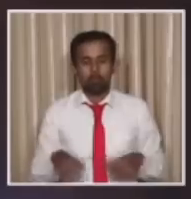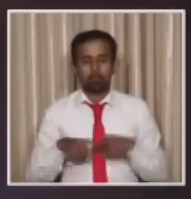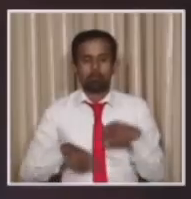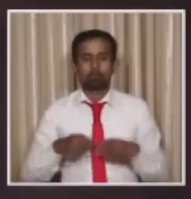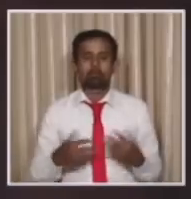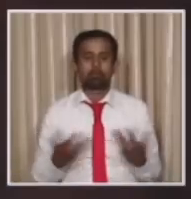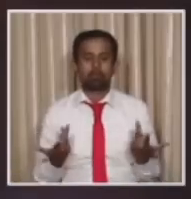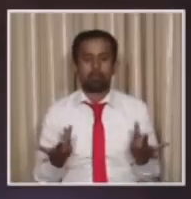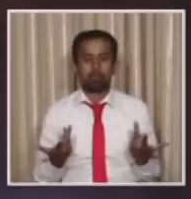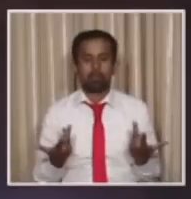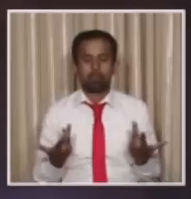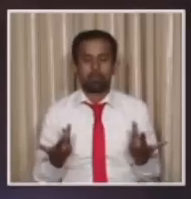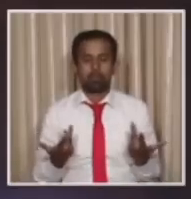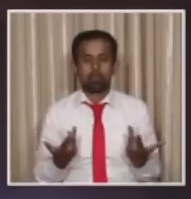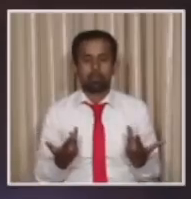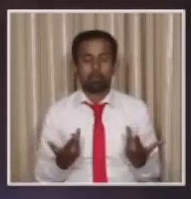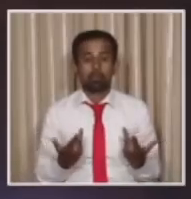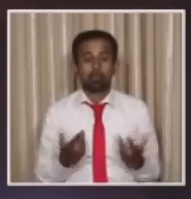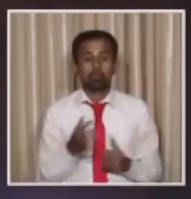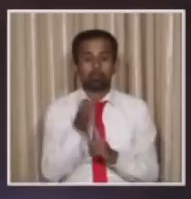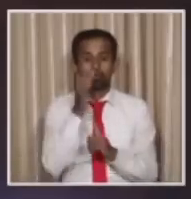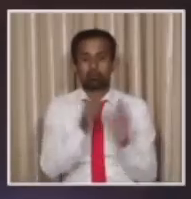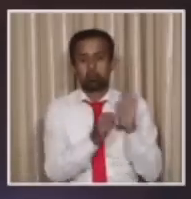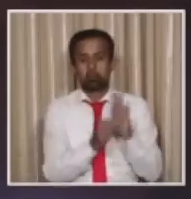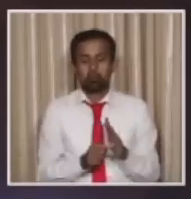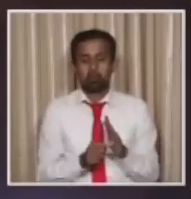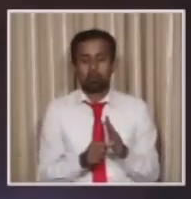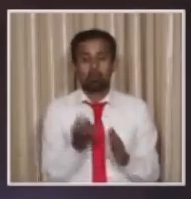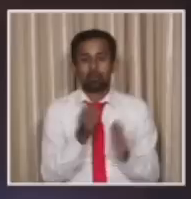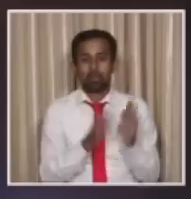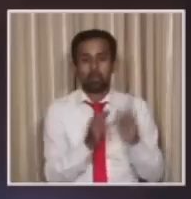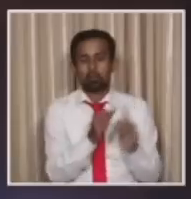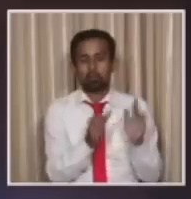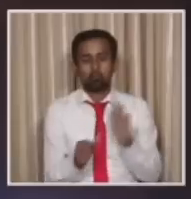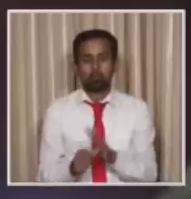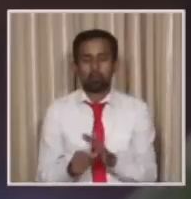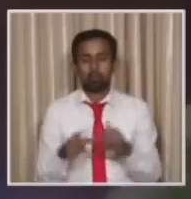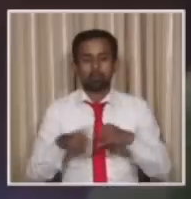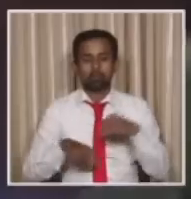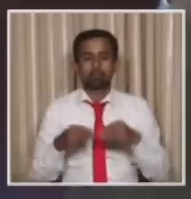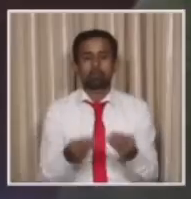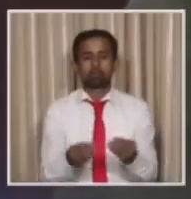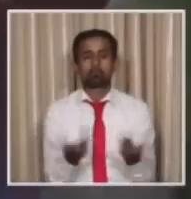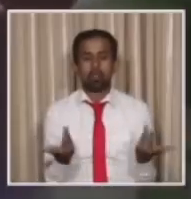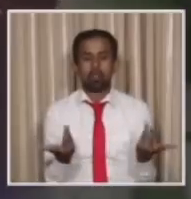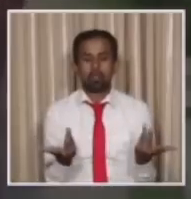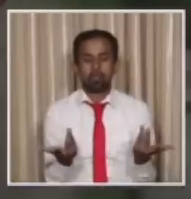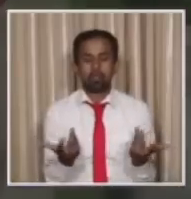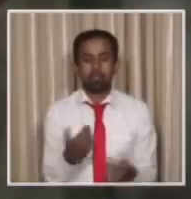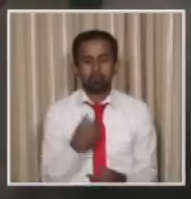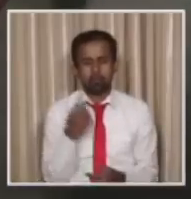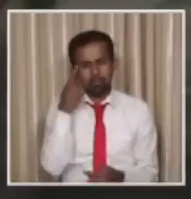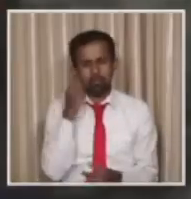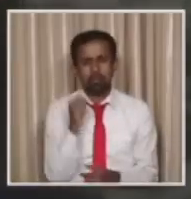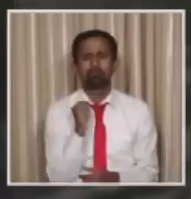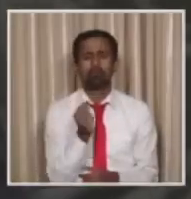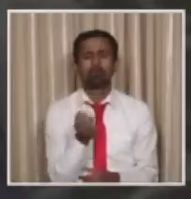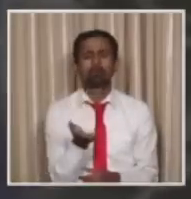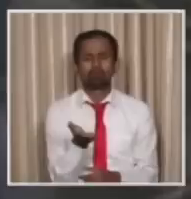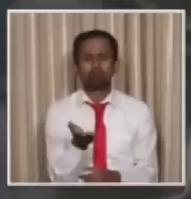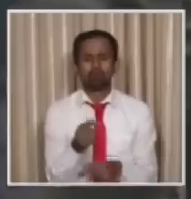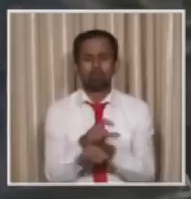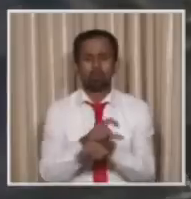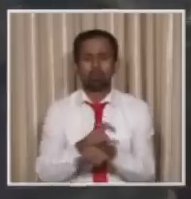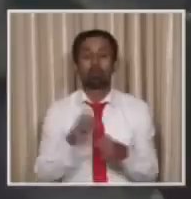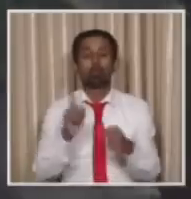බෑ. විධායකයන්ට යටයි, මුදල් අමාත්‍යාංශයට යටයි, ඡන්ද තියන්න බෑ. ඉතින් අපිට හිතනවා මොකටද මේ කොමිෂන් සභාව කියලා ඉවරලා.